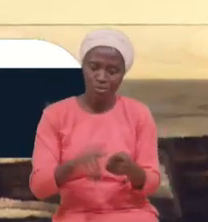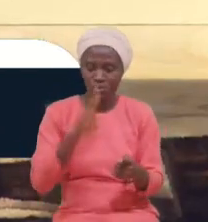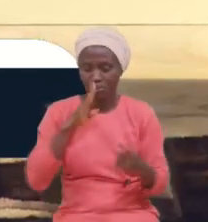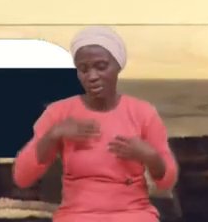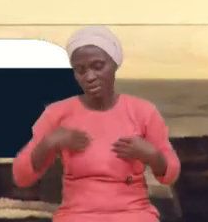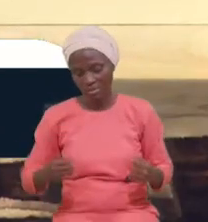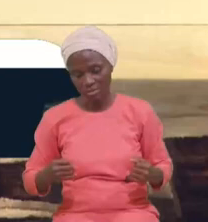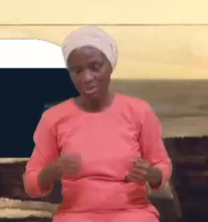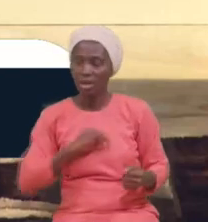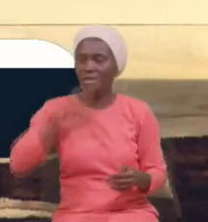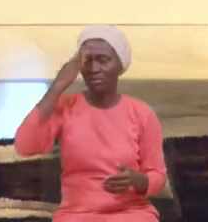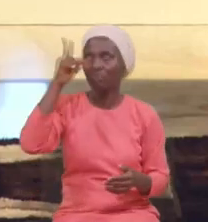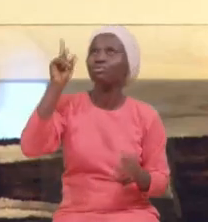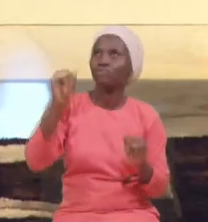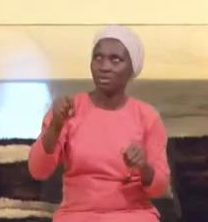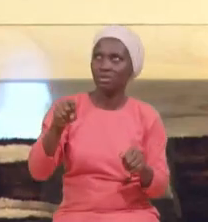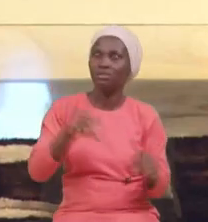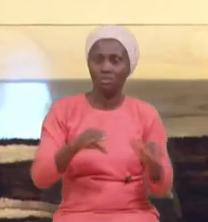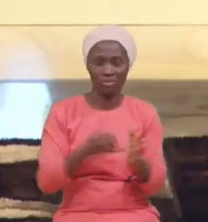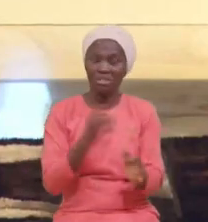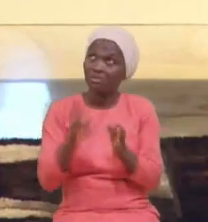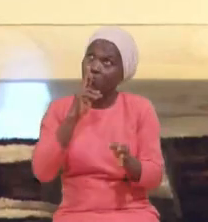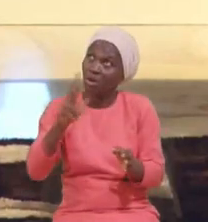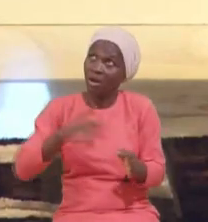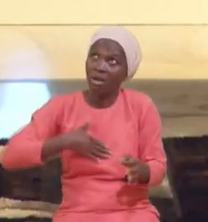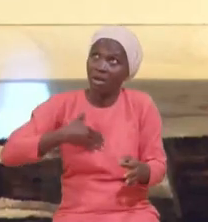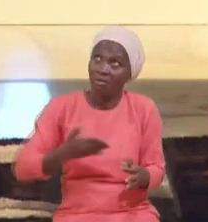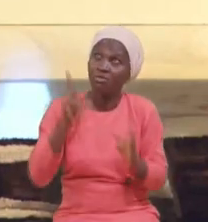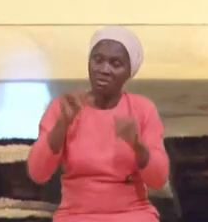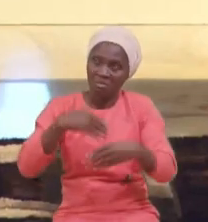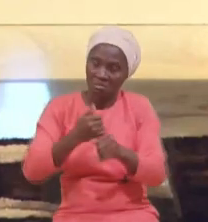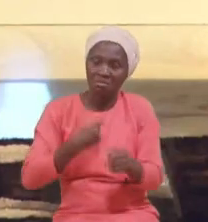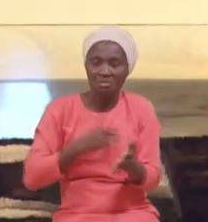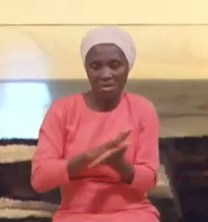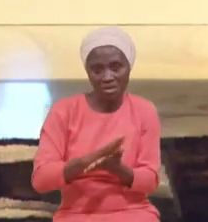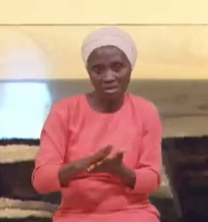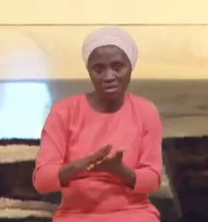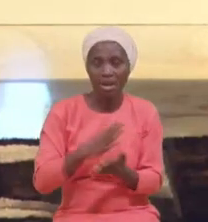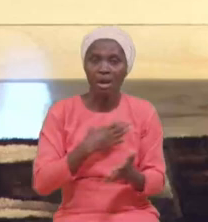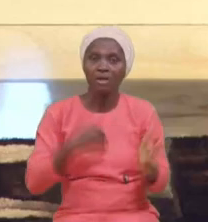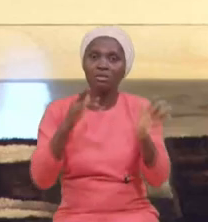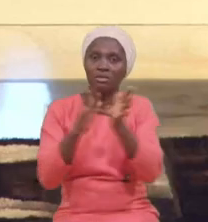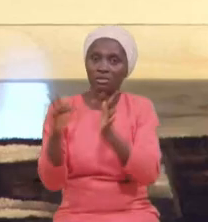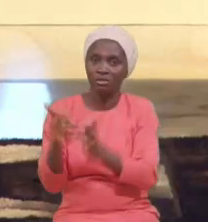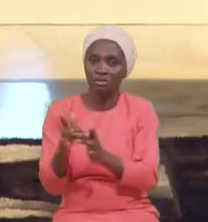pur, je sais que tu peux le faire. Et si tu veux, tu peux me rendre pur.